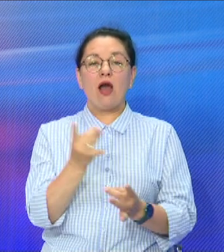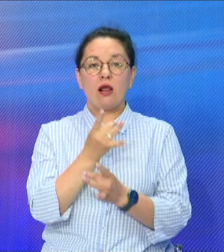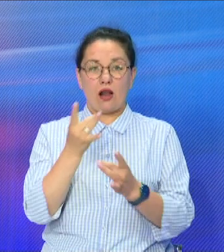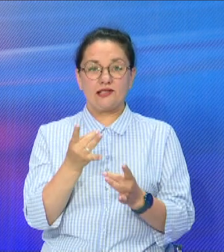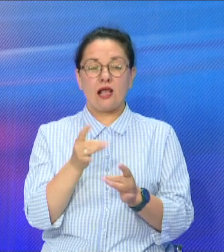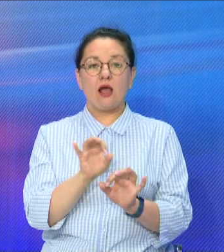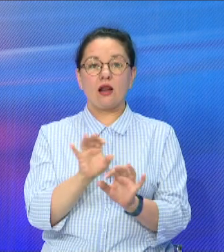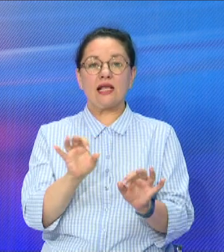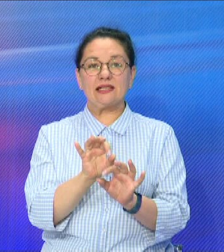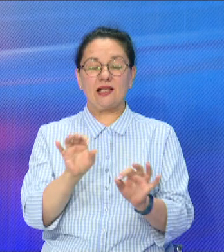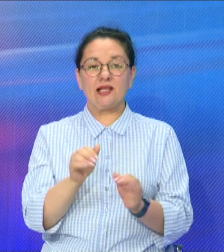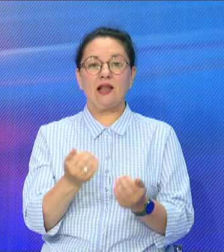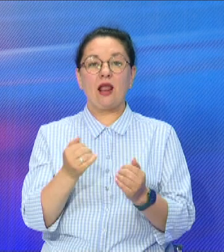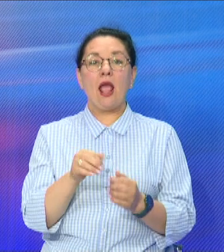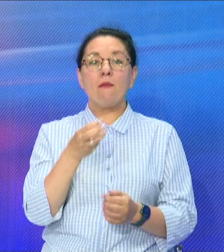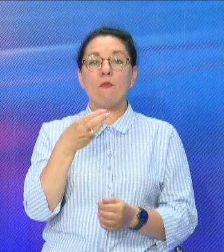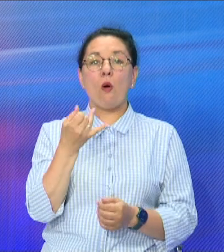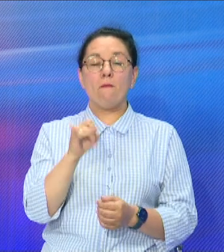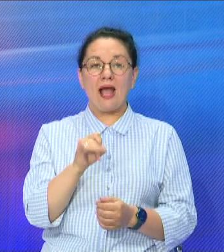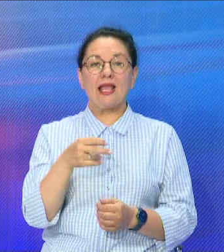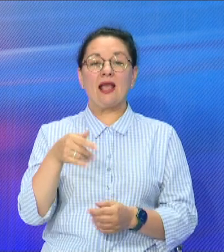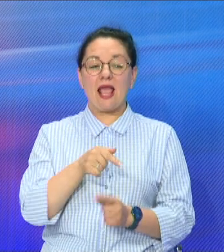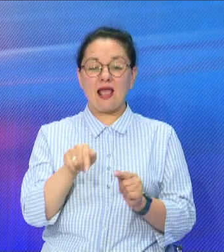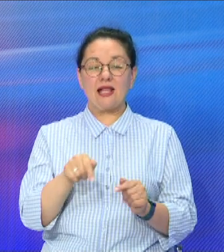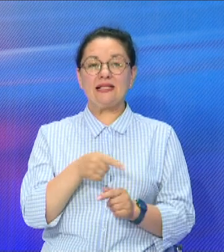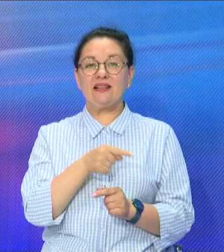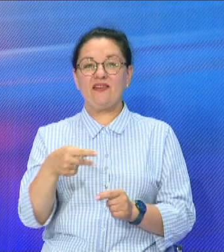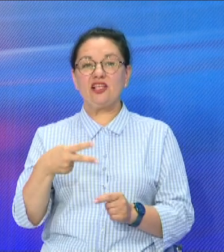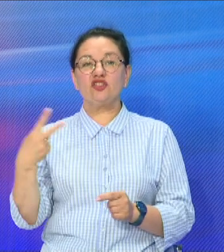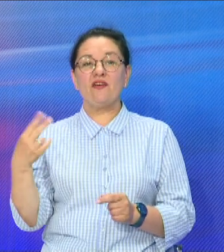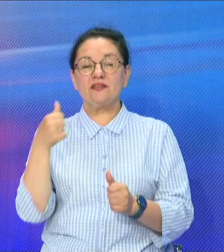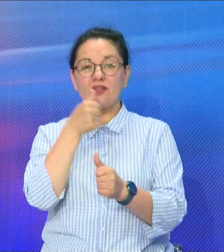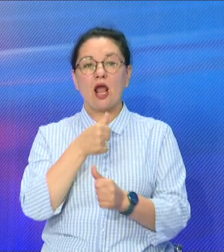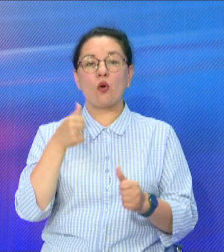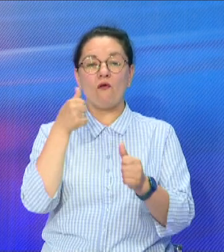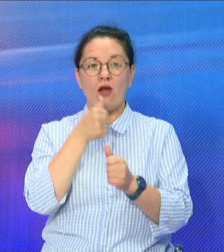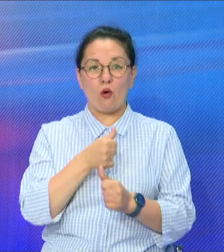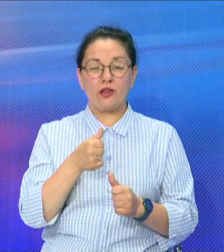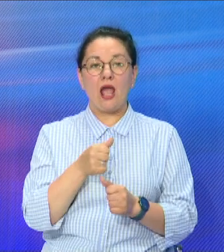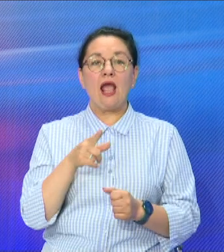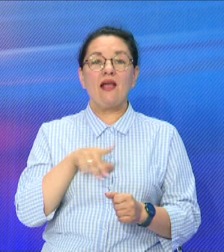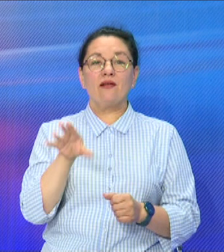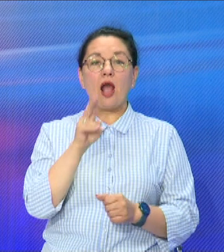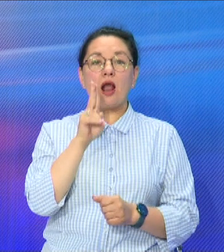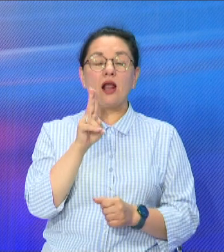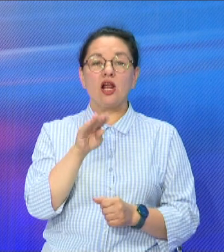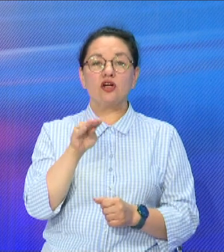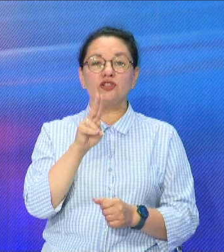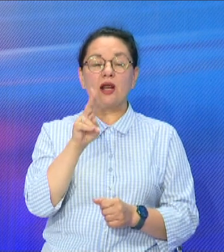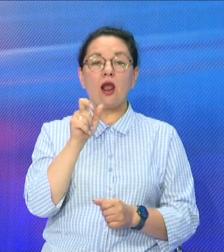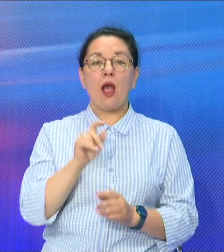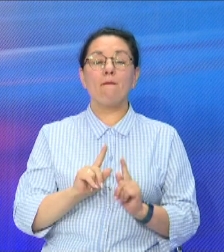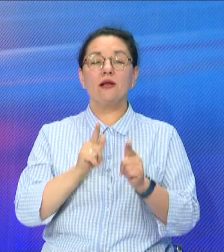области со студии помоги лучше го года а на серве связано с выражением проблема храма диана сферы ржавели о коммунально газ подарки поступило